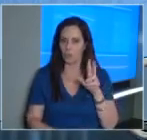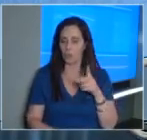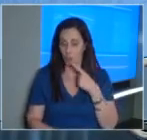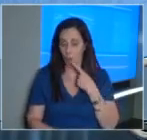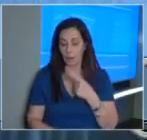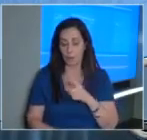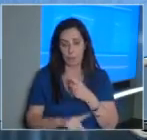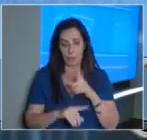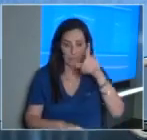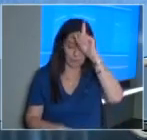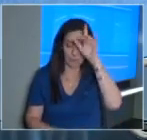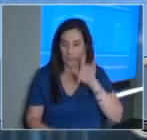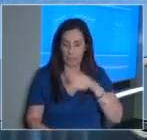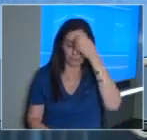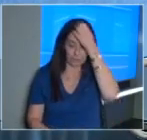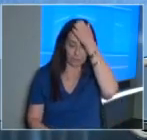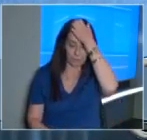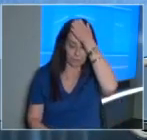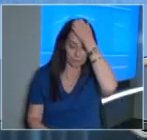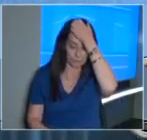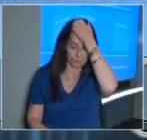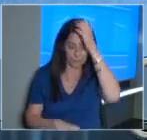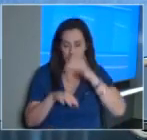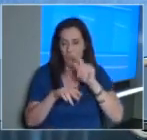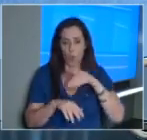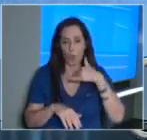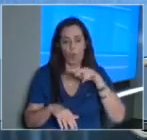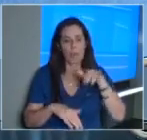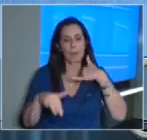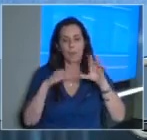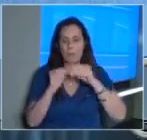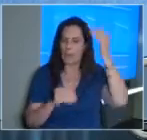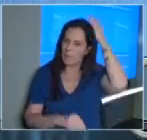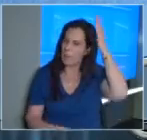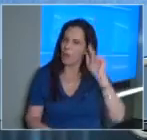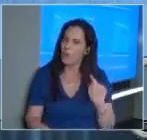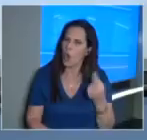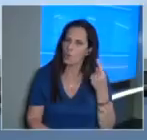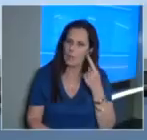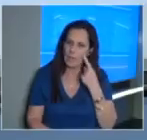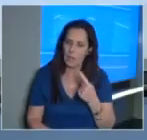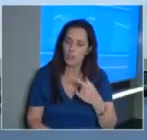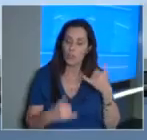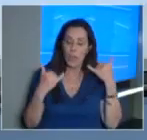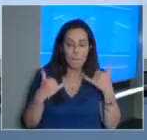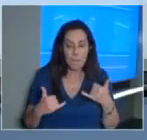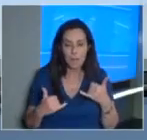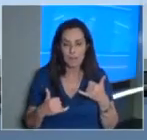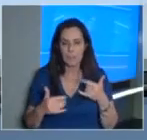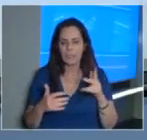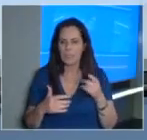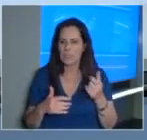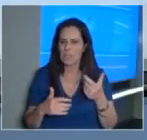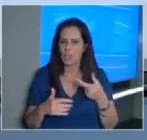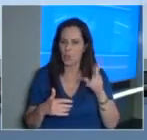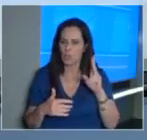קריאות בגרמניה נגד ועזרות לא להתהלך ברחוב עם כיפה, ובכל זאת נדמה שהפעם זה מעורר